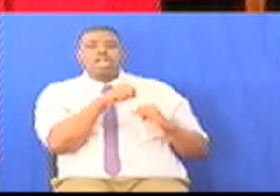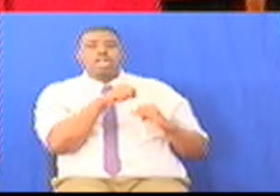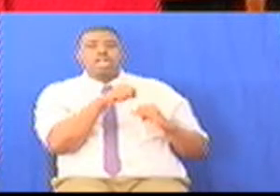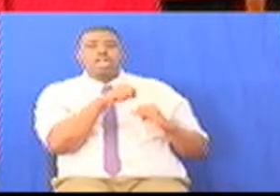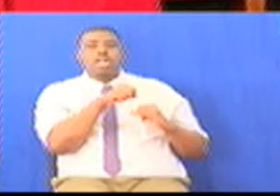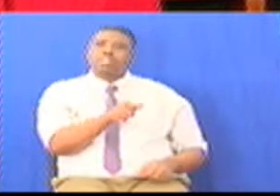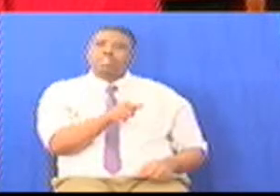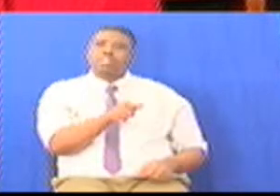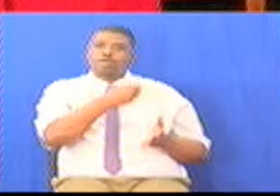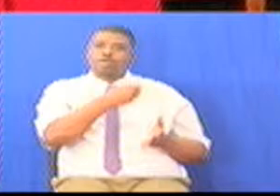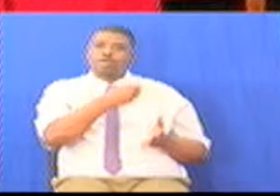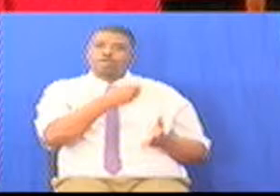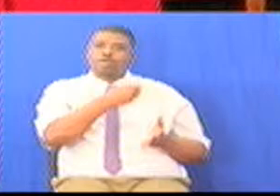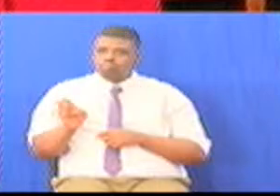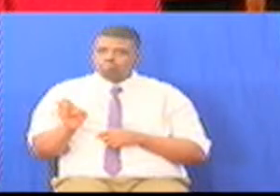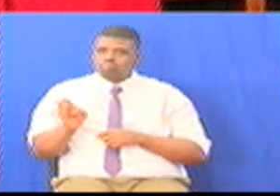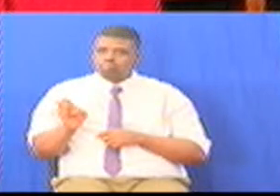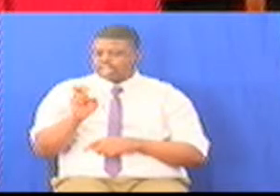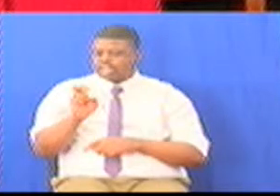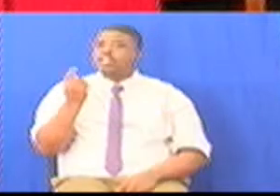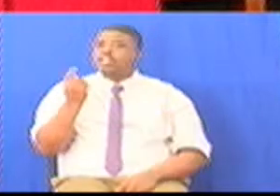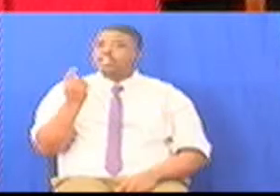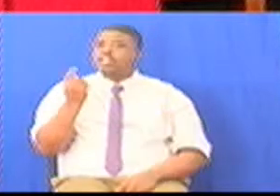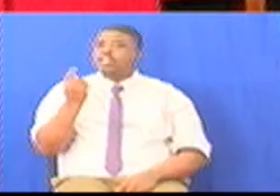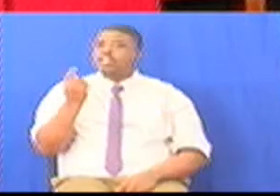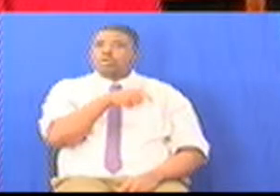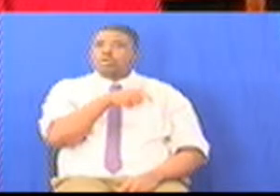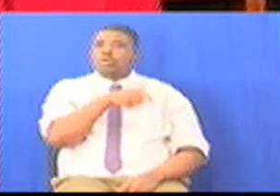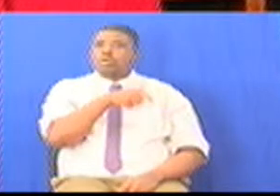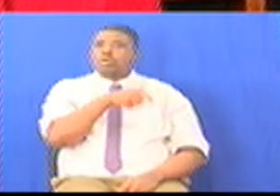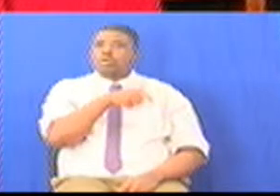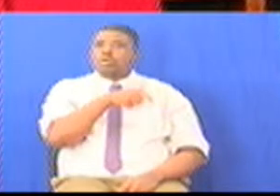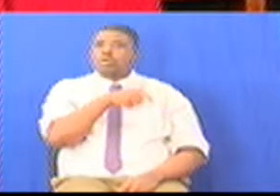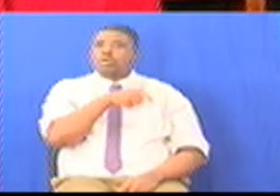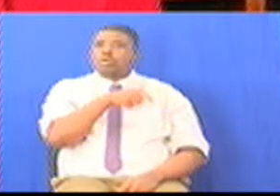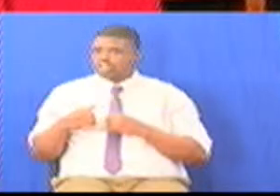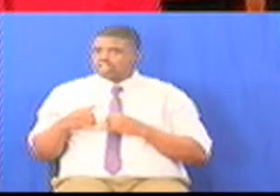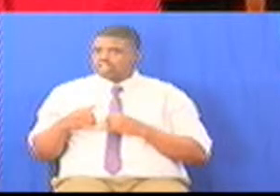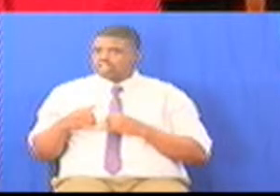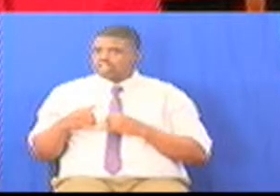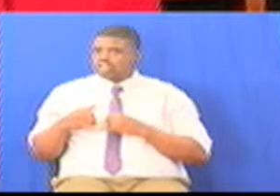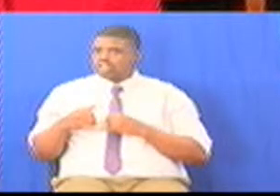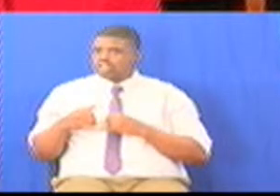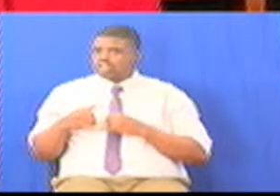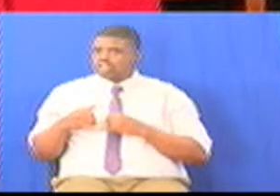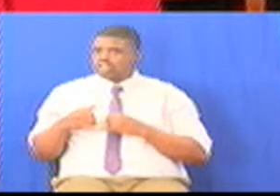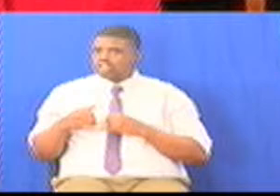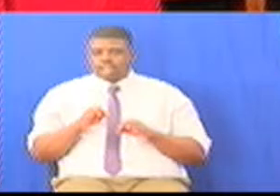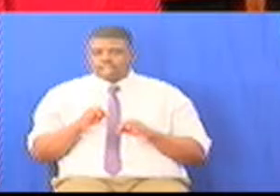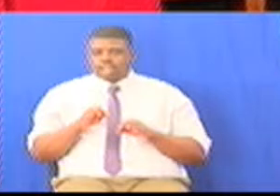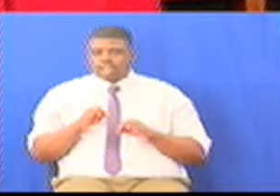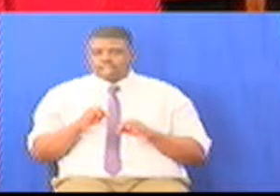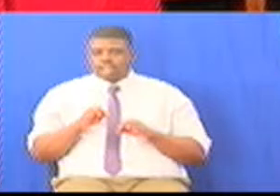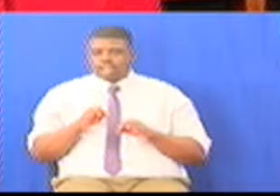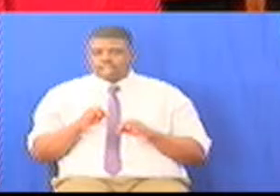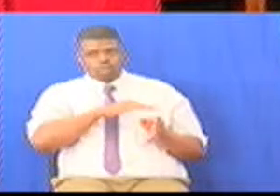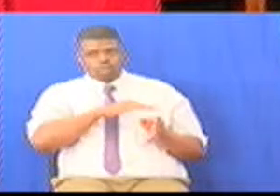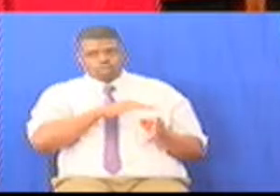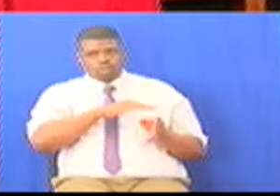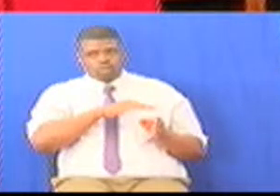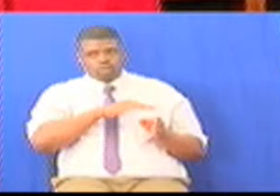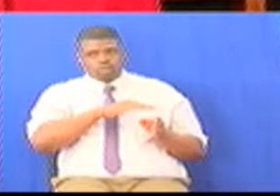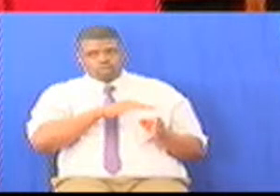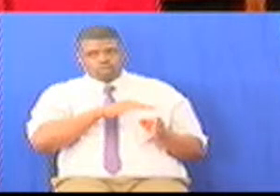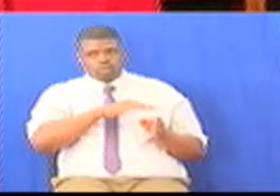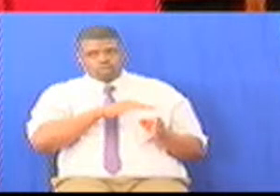kodi stahiki na kulinda taifa dhidi ya watu wasiolitakia mema ambao hawataki kujulikana na badala yake wanatumia asasi za